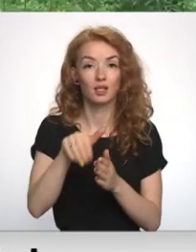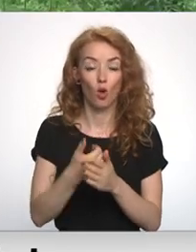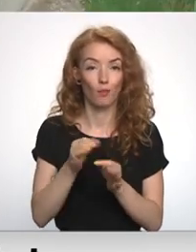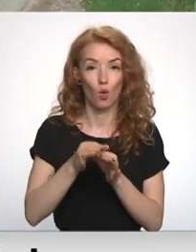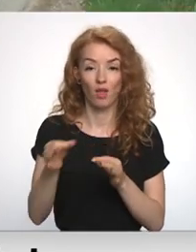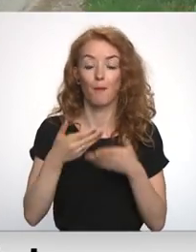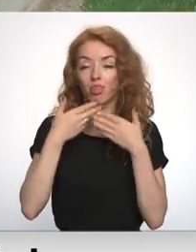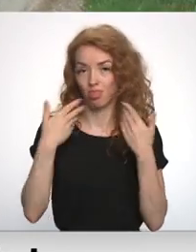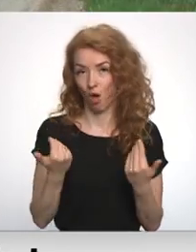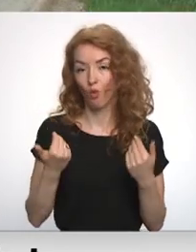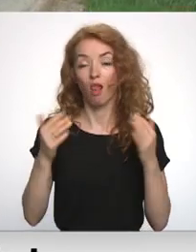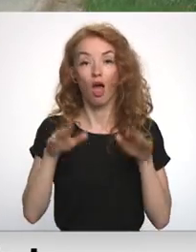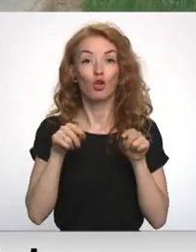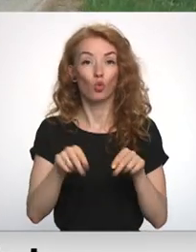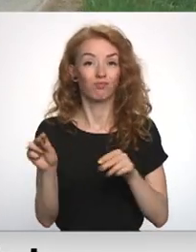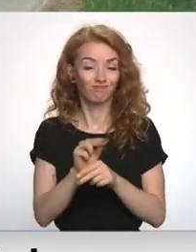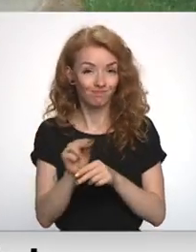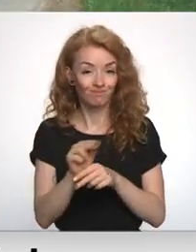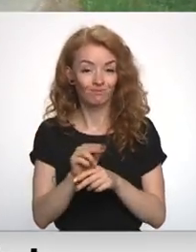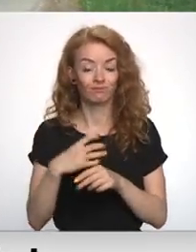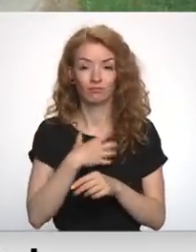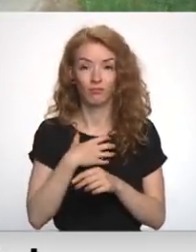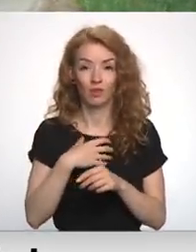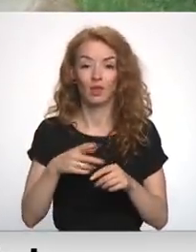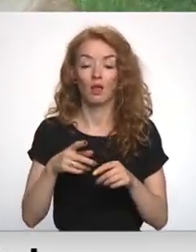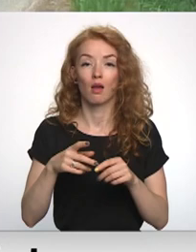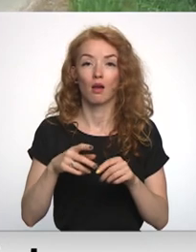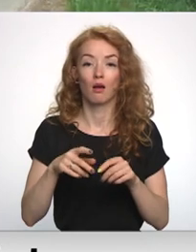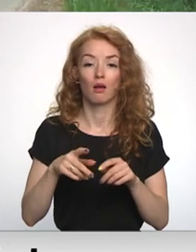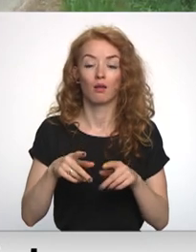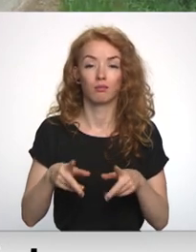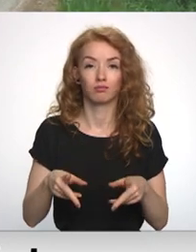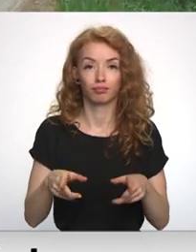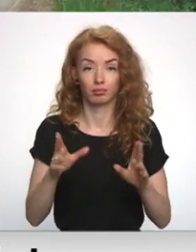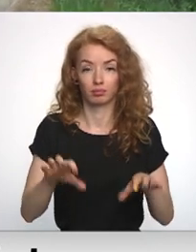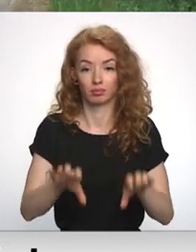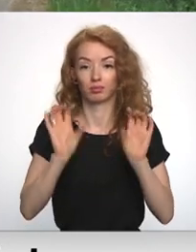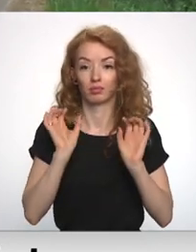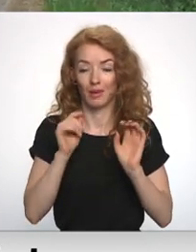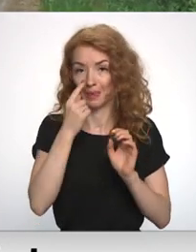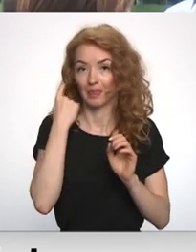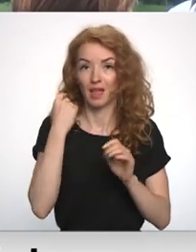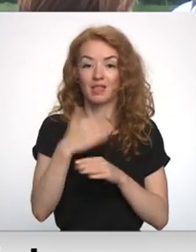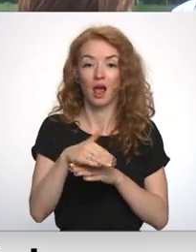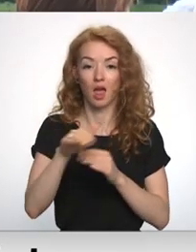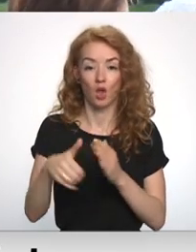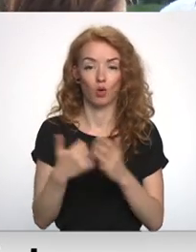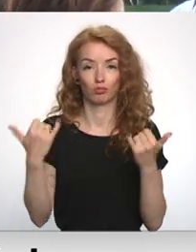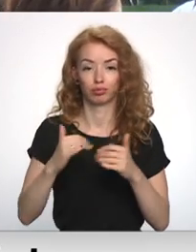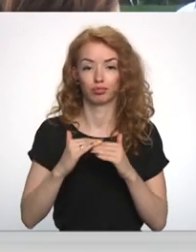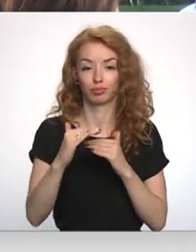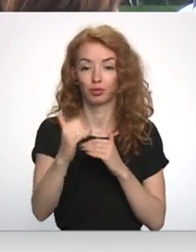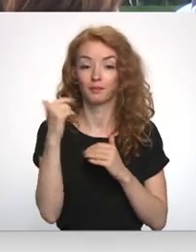novadam nesot. Turklāt, lai to atremontētu, jāuzlauž tikai pagājušajā gadā remontētās ielas posms. Bet šis jau ir